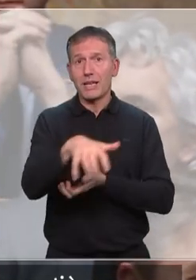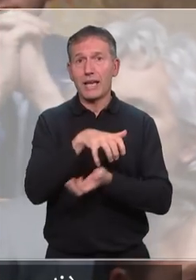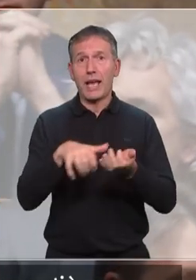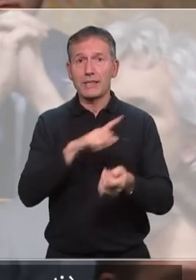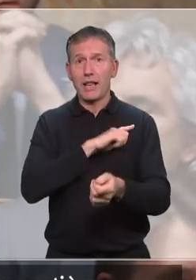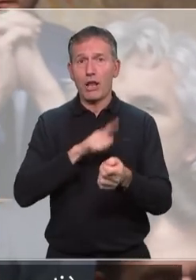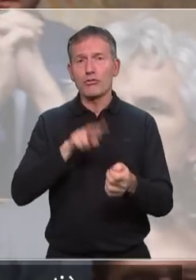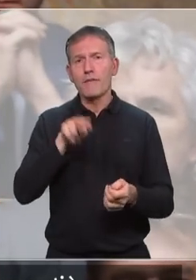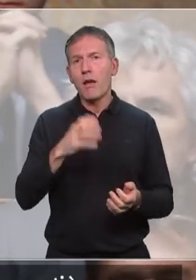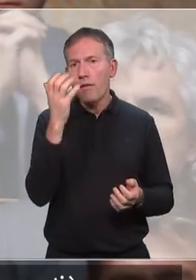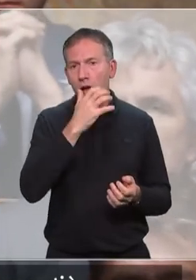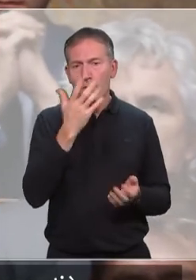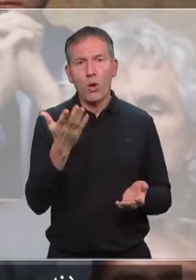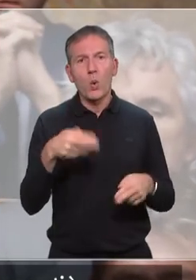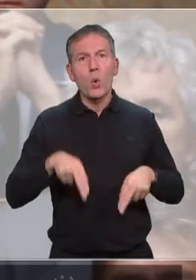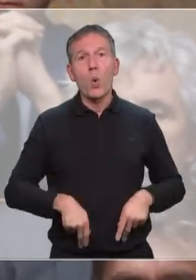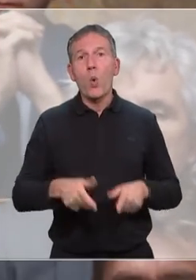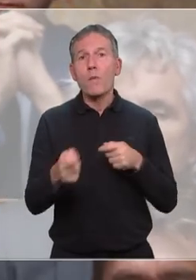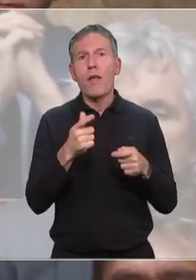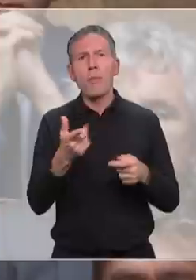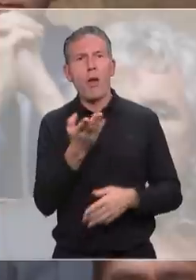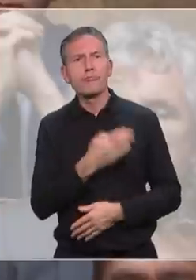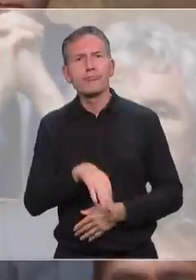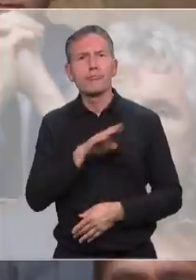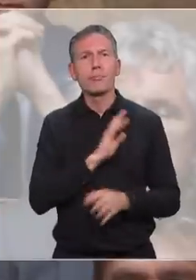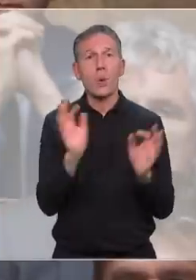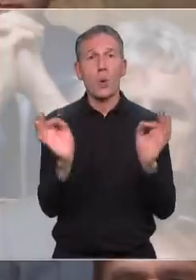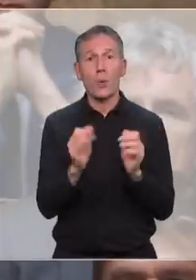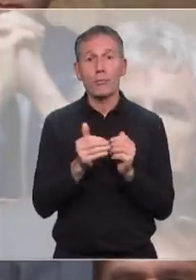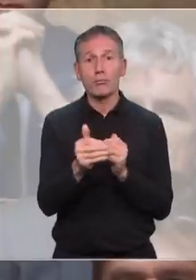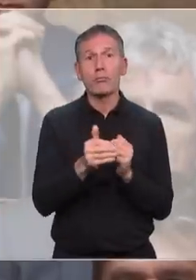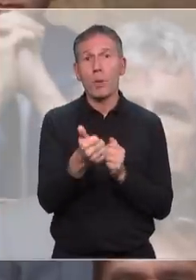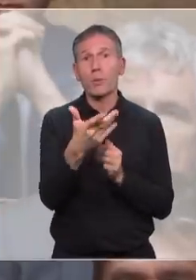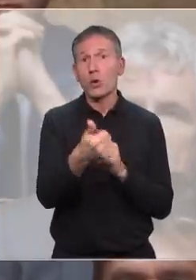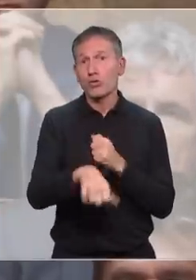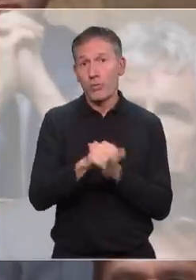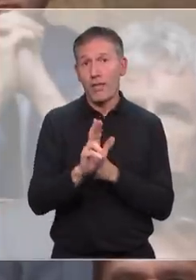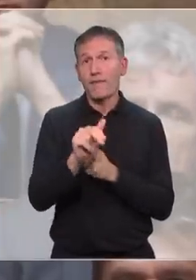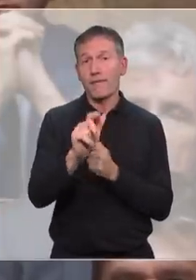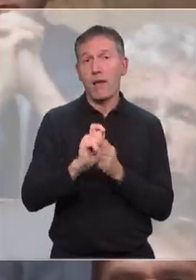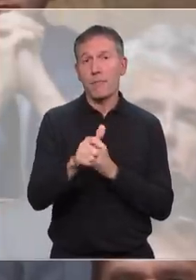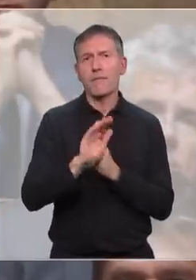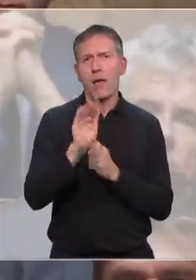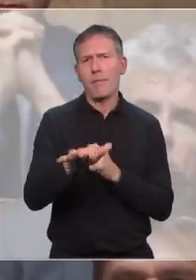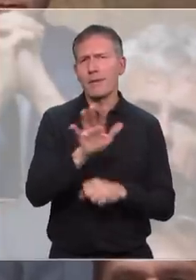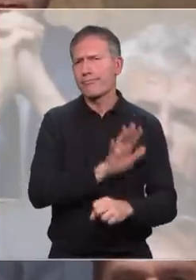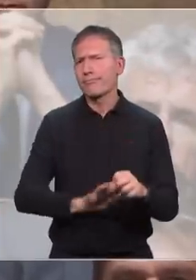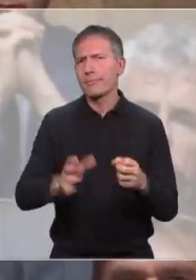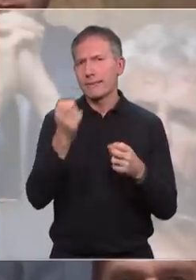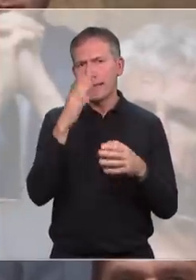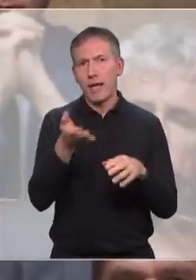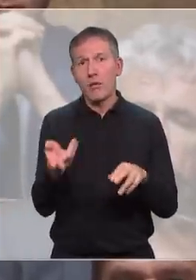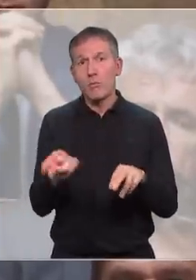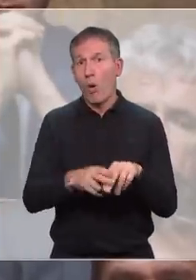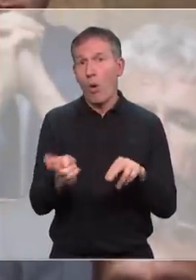sont dramatiques. Si le gouvernement ne prend pas ses responsabilités dans les semaines qui viennent, nous assisterons collectivement à la mort